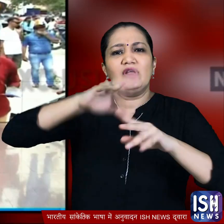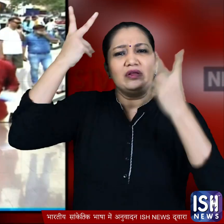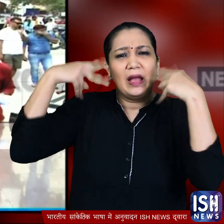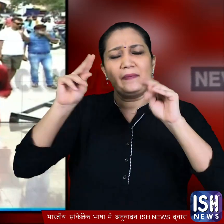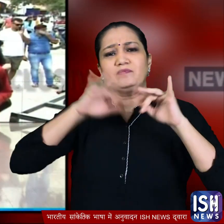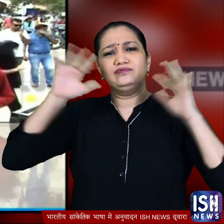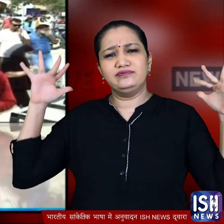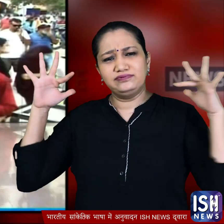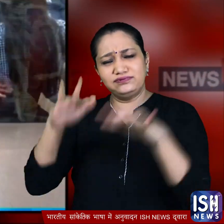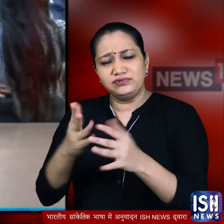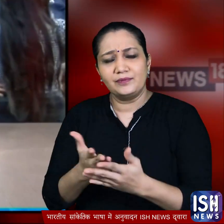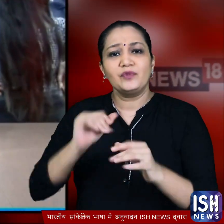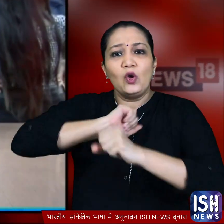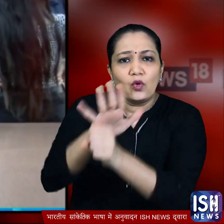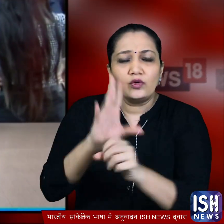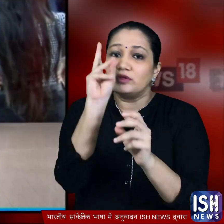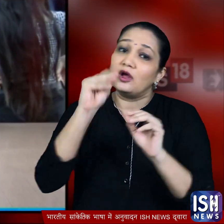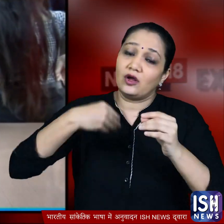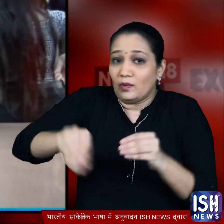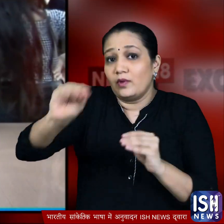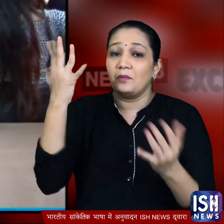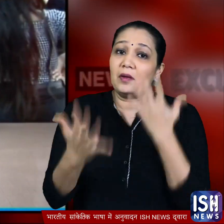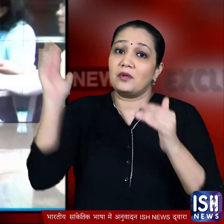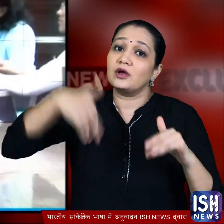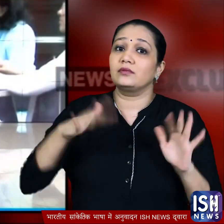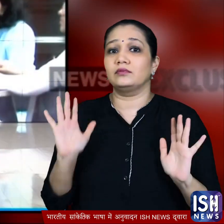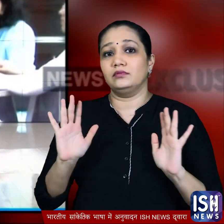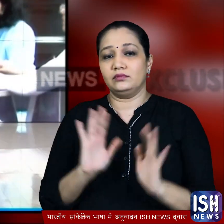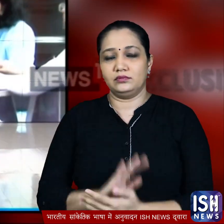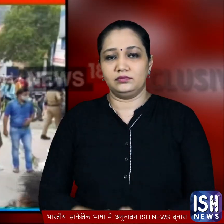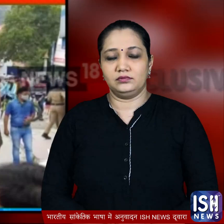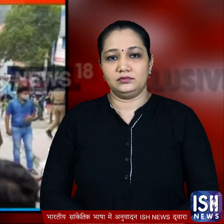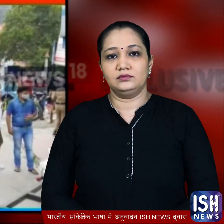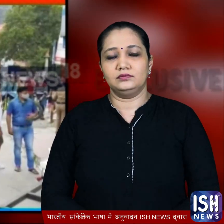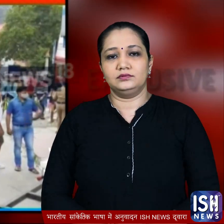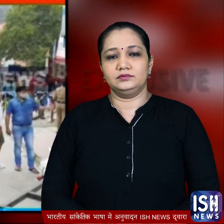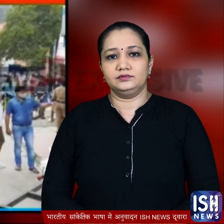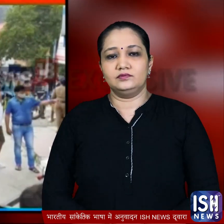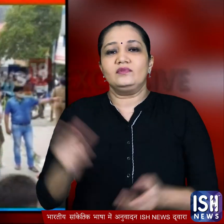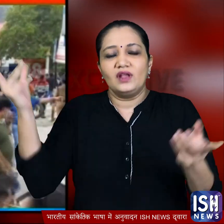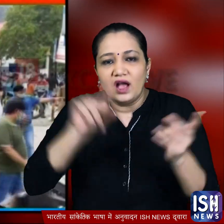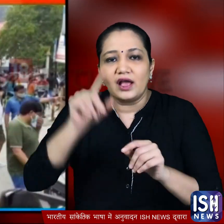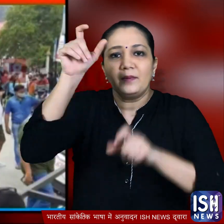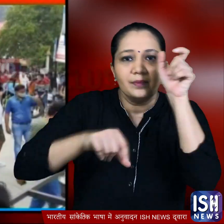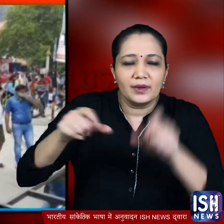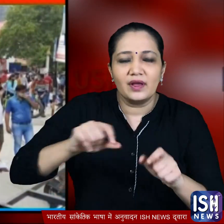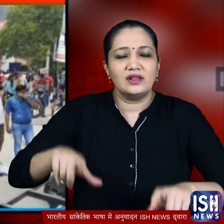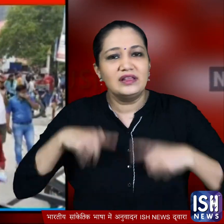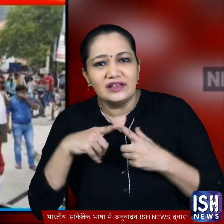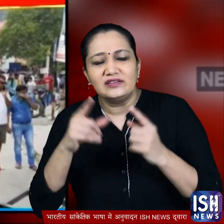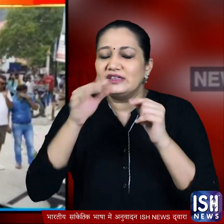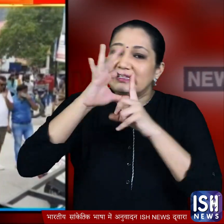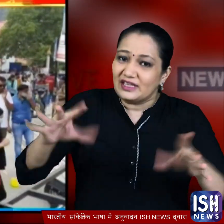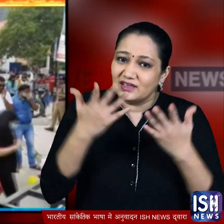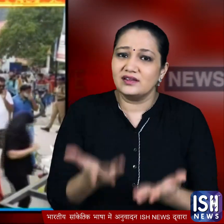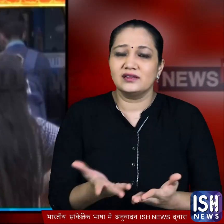भारी भीड़ देखी जा रही है जो कोरोना की तीसरी लहर को दावत दे सकती है और एक बार फिर लोगों की जिंदगी के लिए